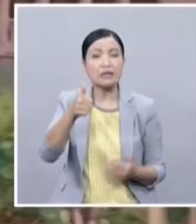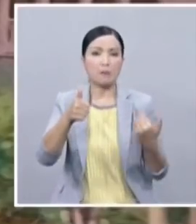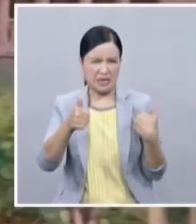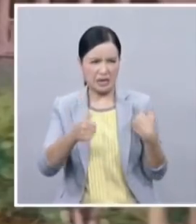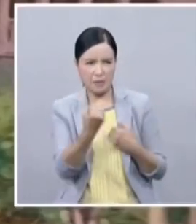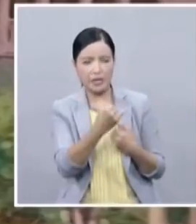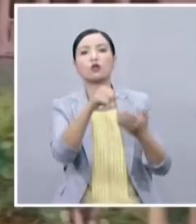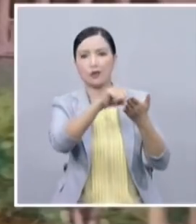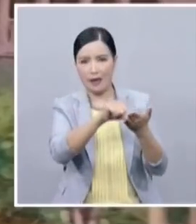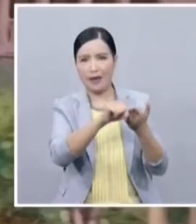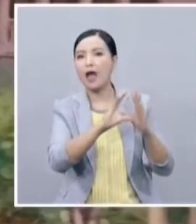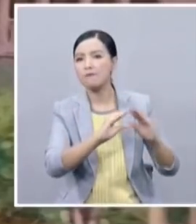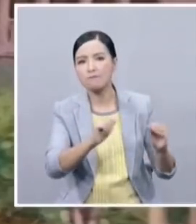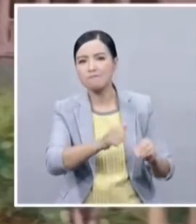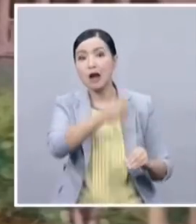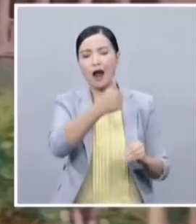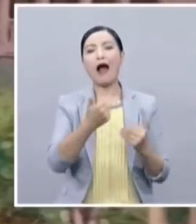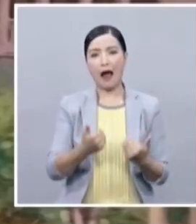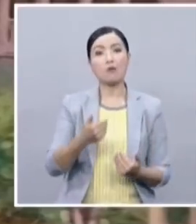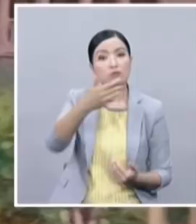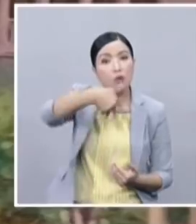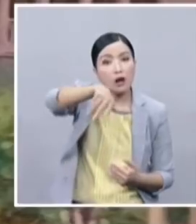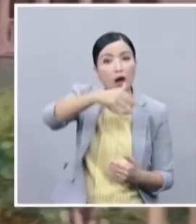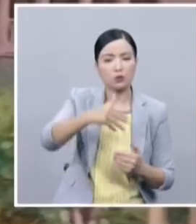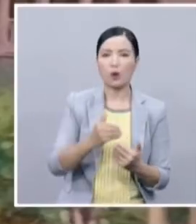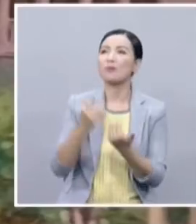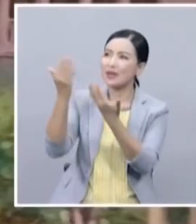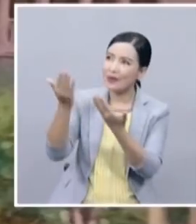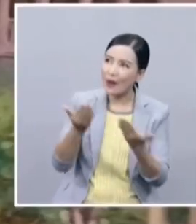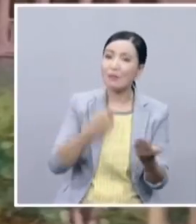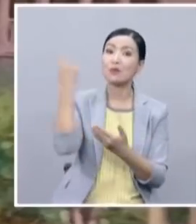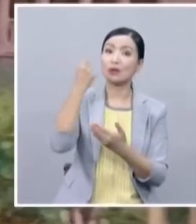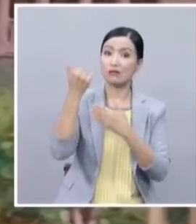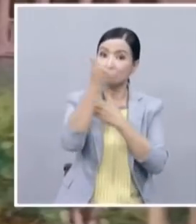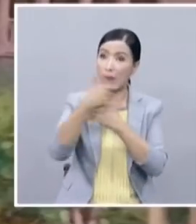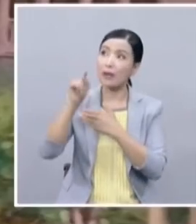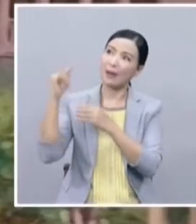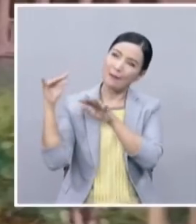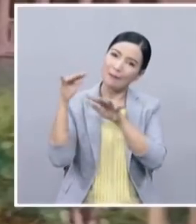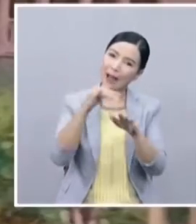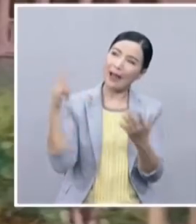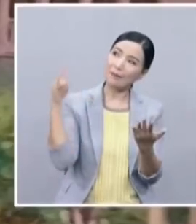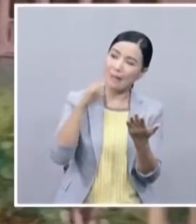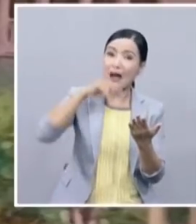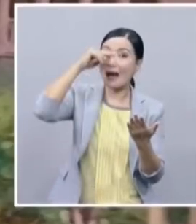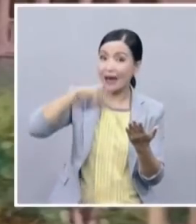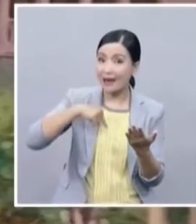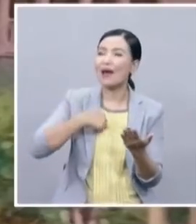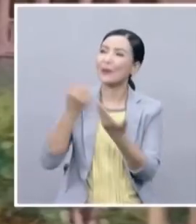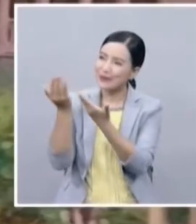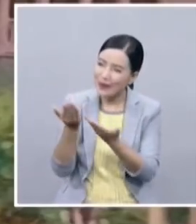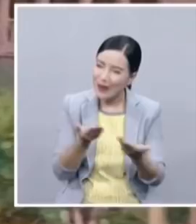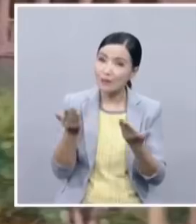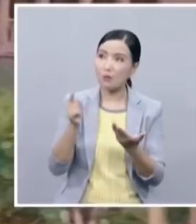ครับแล้วเราก็จะได้เป็นเจ้าบ้านที่ดีในการต้อนรับนักท่องเที่ยวที่มาจากต่างประเทศนะครับให้มาประสบการณ์เหล่านั้นด้วยตัวเ